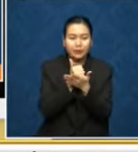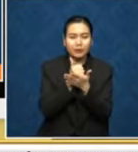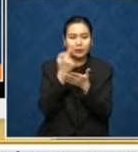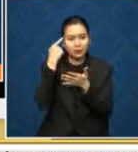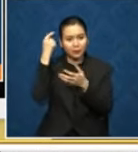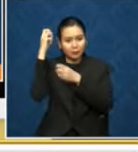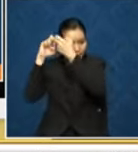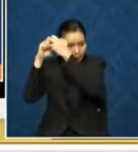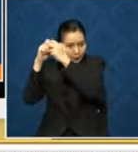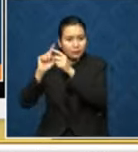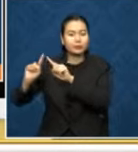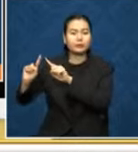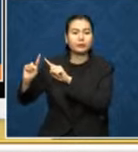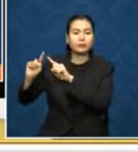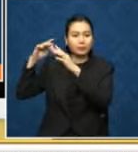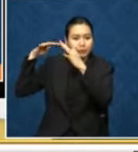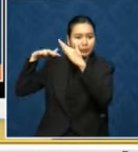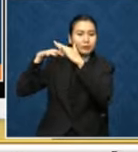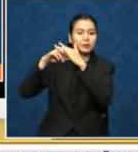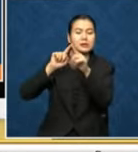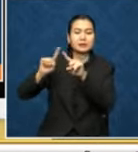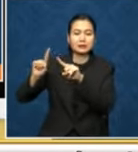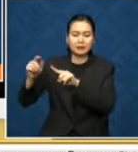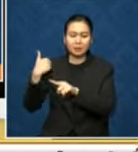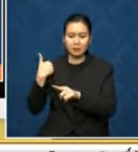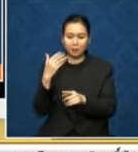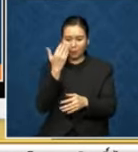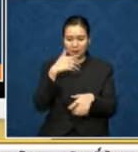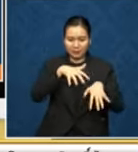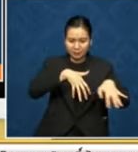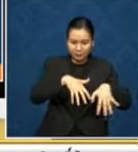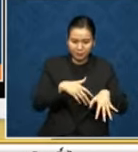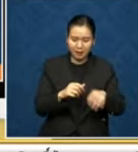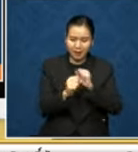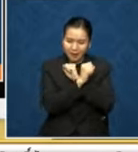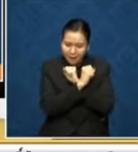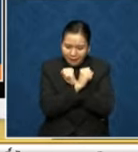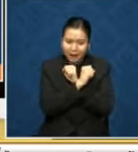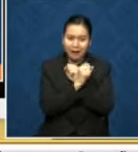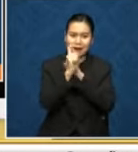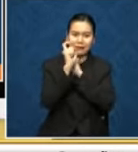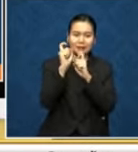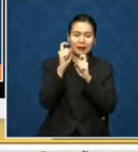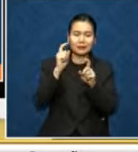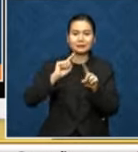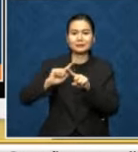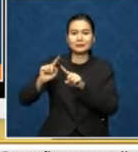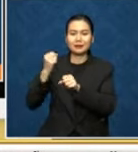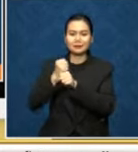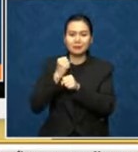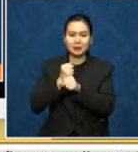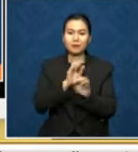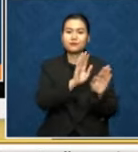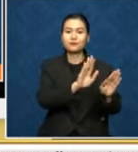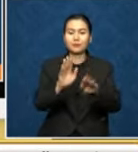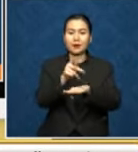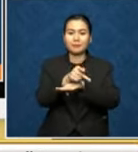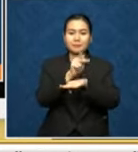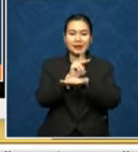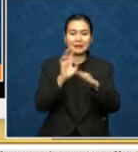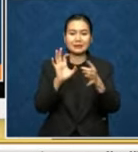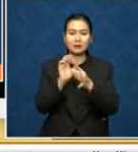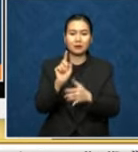วชในชุมชนค่ะหลายครั้งนะคะที่เจ้าหน้าที่ต้องกังวลถึงความปลอดภัยแล้วก็ในการปฏิบัติงานจึงอยากฝากท่านประธานค่ะถึงมาตร